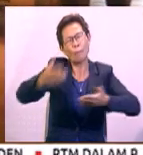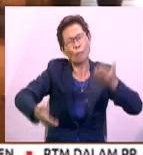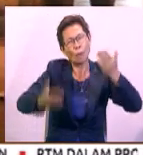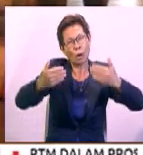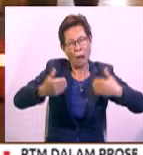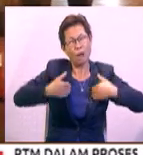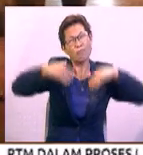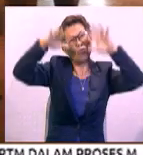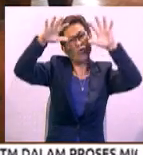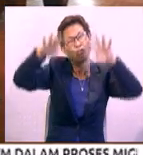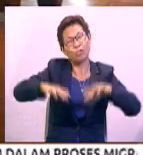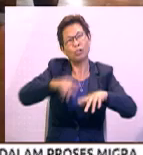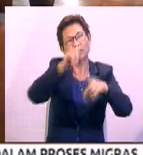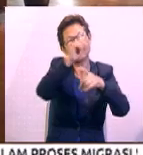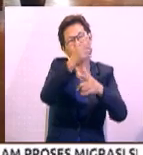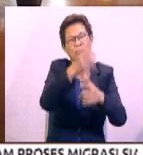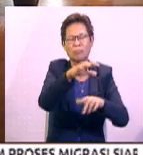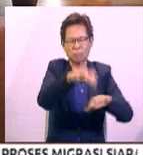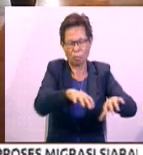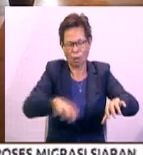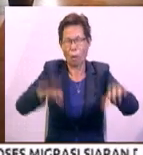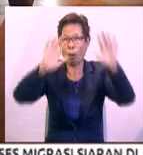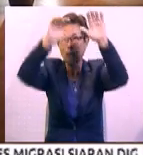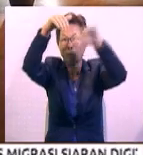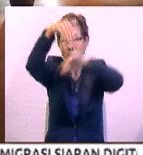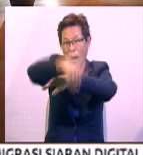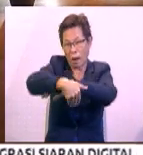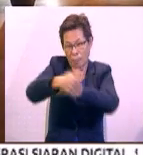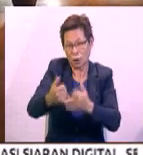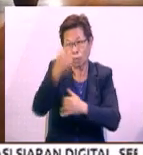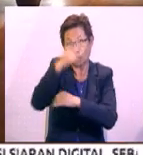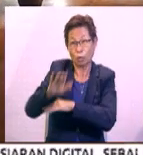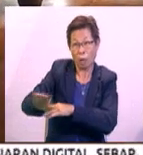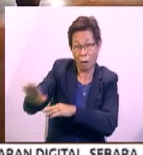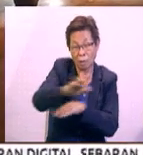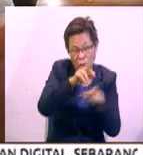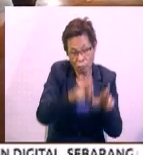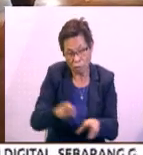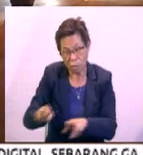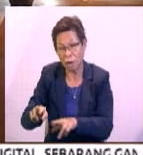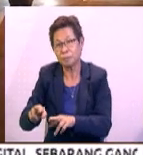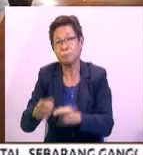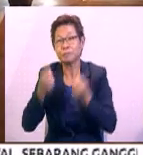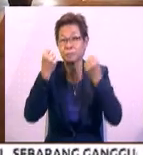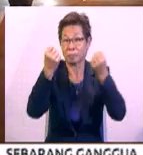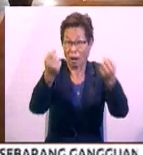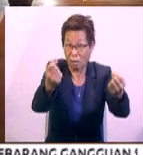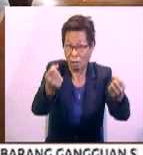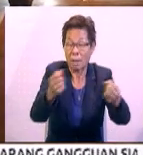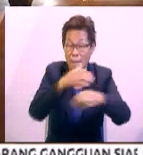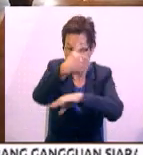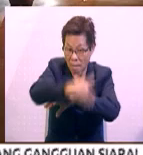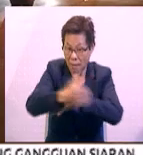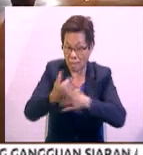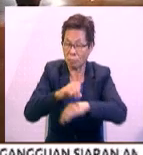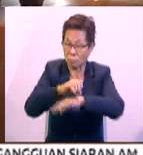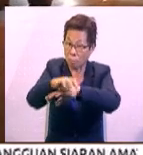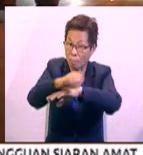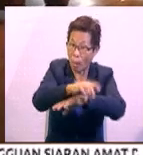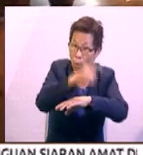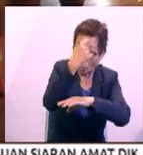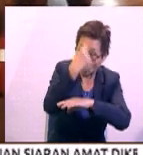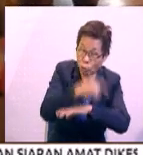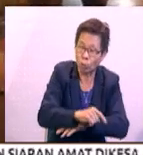ada hujan di beberapa kawasan pada malam ini. Dan untuk anda yang merancang perjalanan pada malam ini juga, anda dinasihatkan